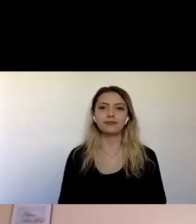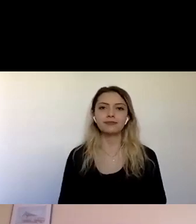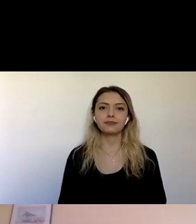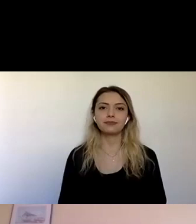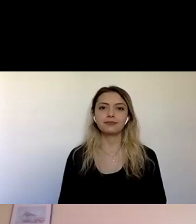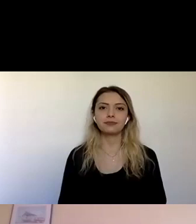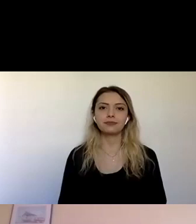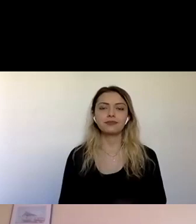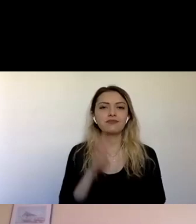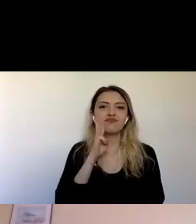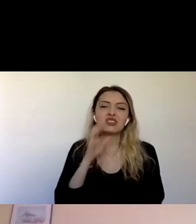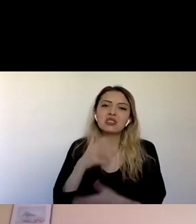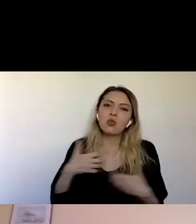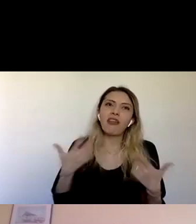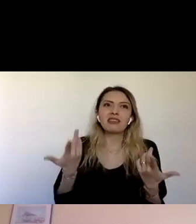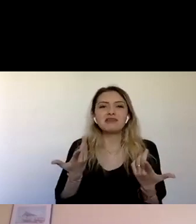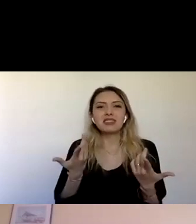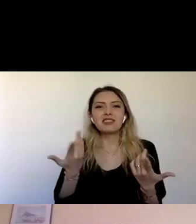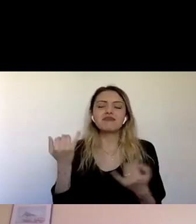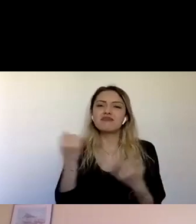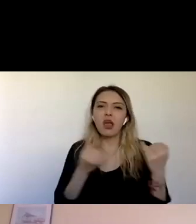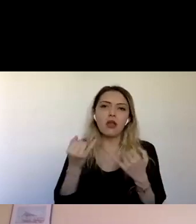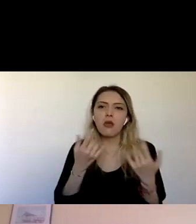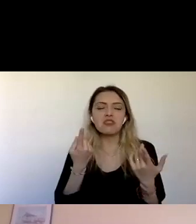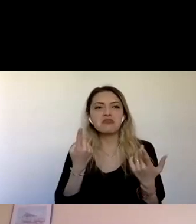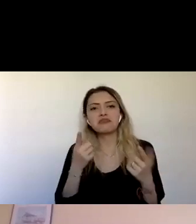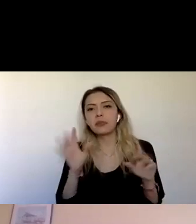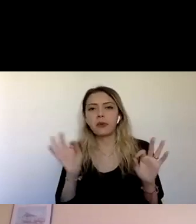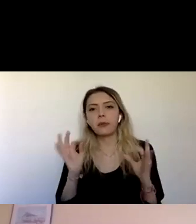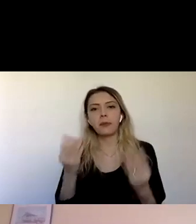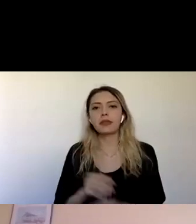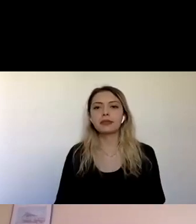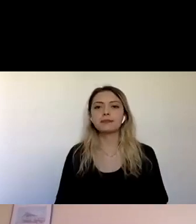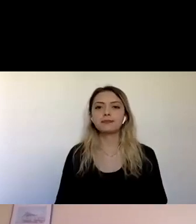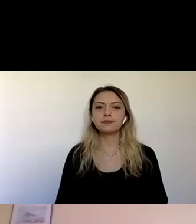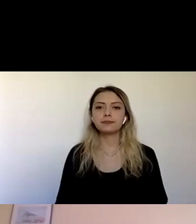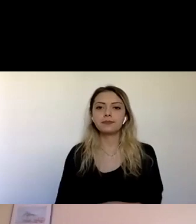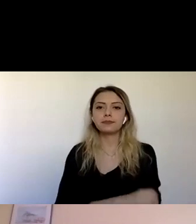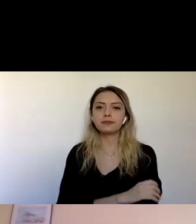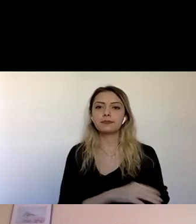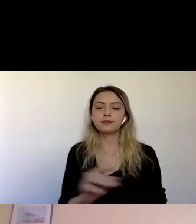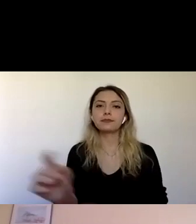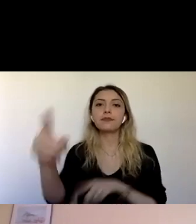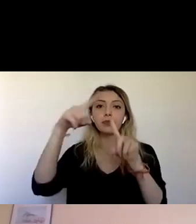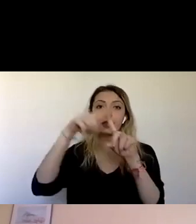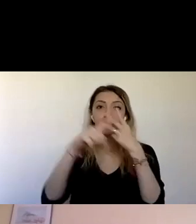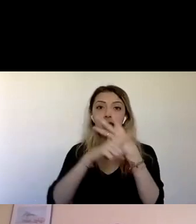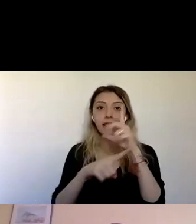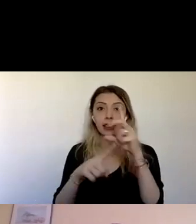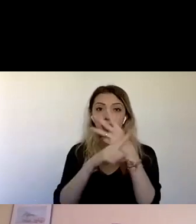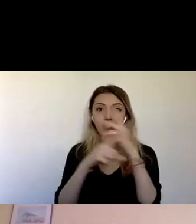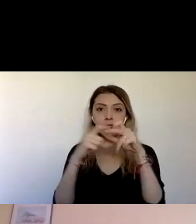elbette tartışılır. Aynı zamanda Telegram'ın Secret Chat bölümünü özelliğini kullanırsanız şayet bu da anlık mesajlaşma